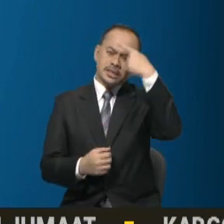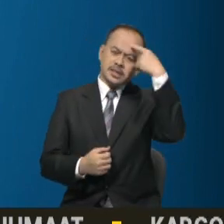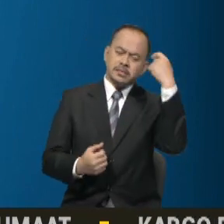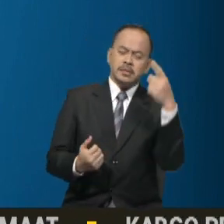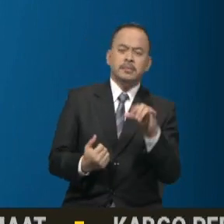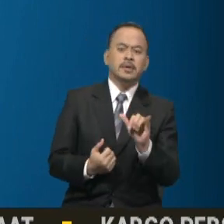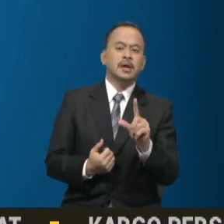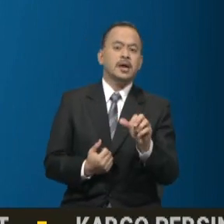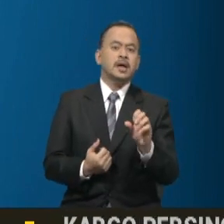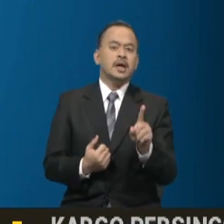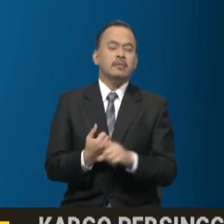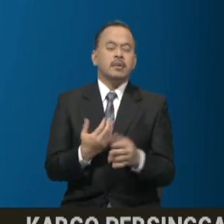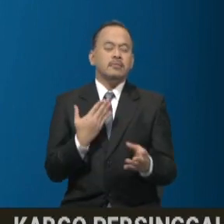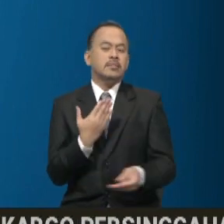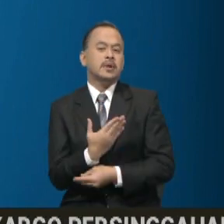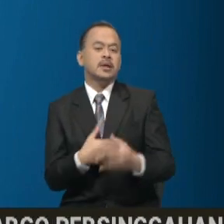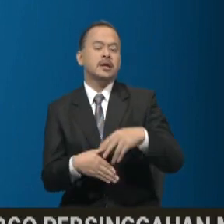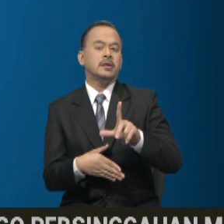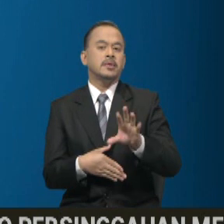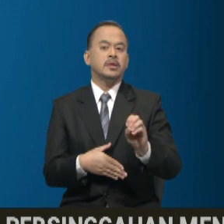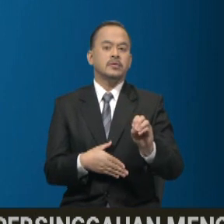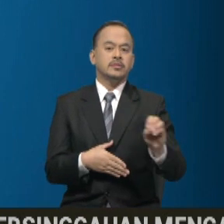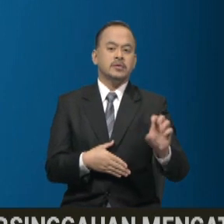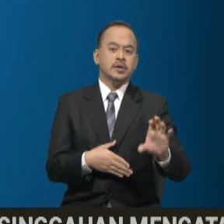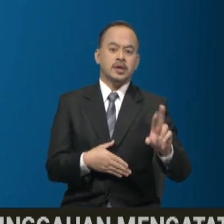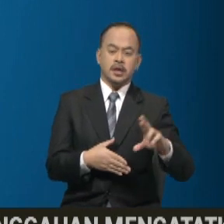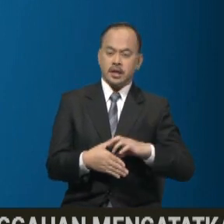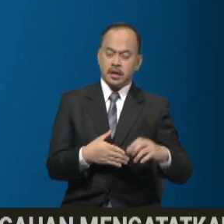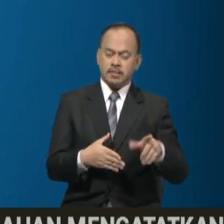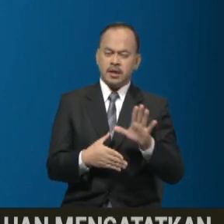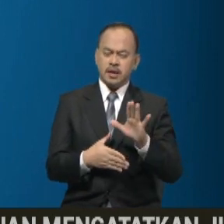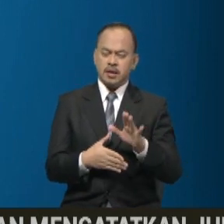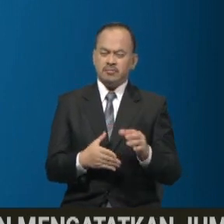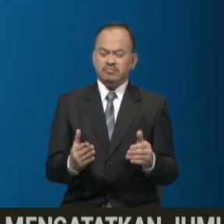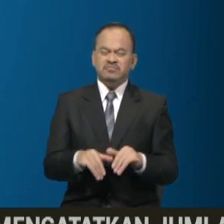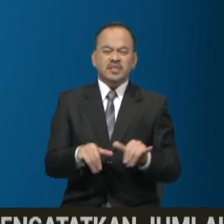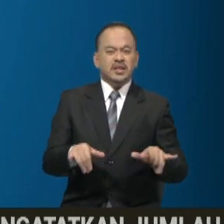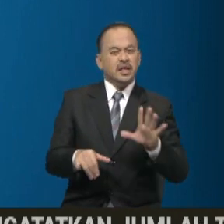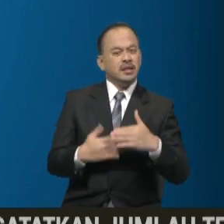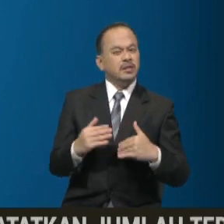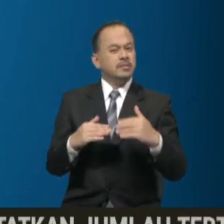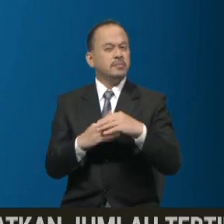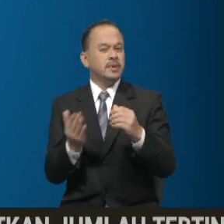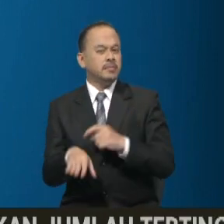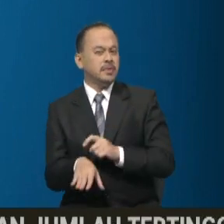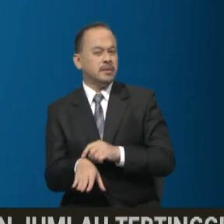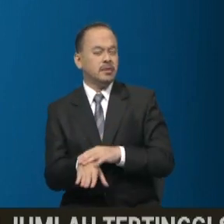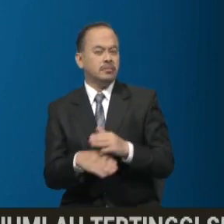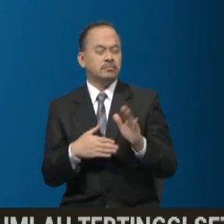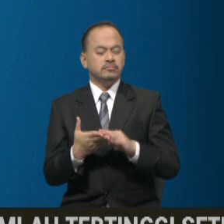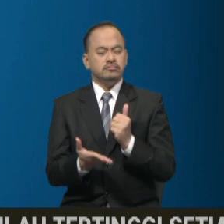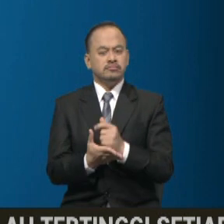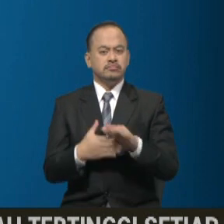membayar denda RM500 sebagai gantian sebatan atas kesalahan tinggal lebih masa setelah pas immigration